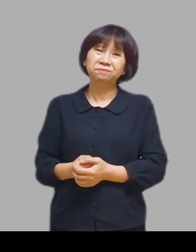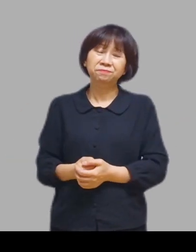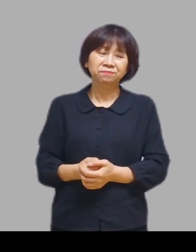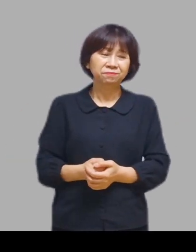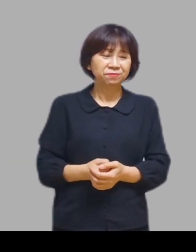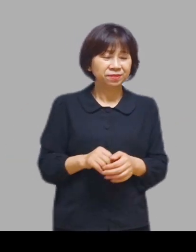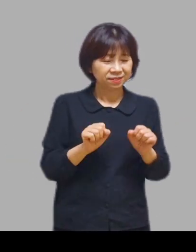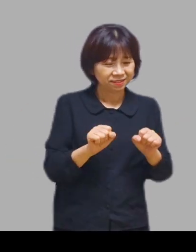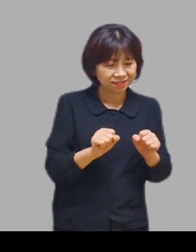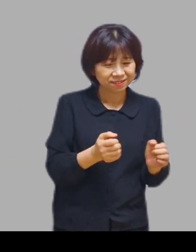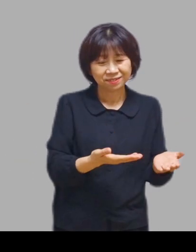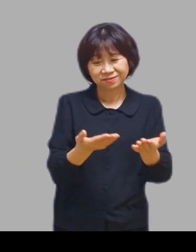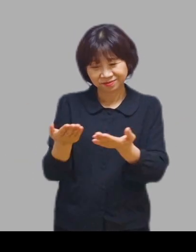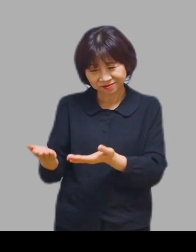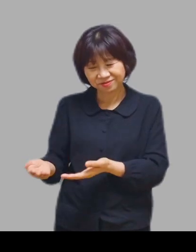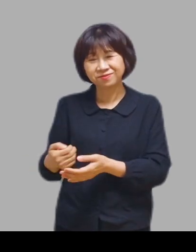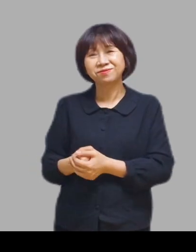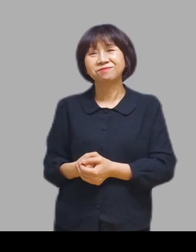오세요.